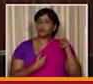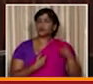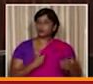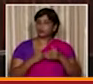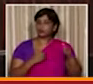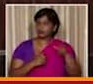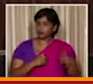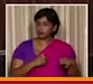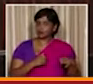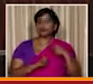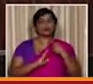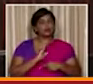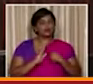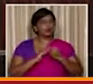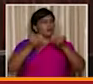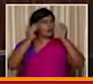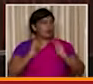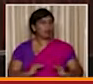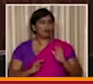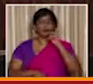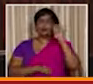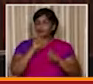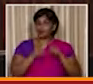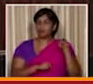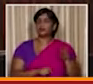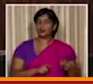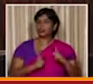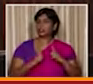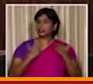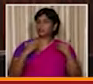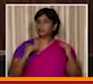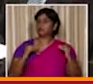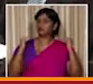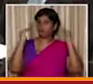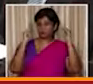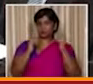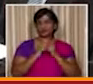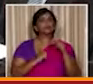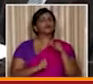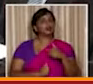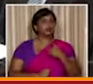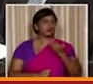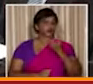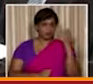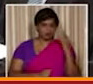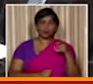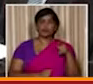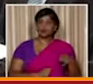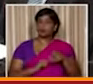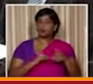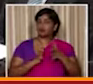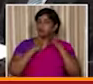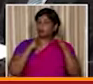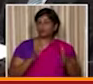මගින් රටේ පහළම තලයේ වෙසෙන ජනතාවගේ ජීවන තත්ත්වය ඉහළ නැංවීමට අපට හැකි වෙනවා. මේසා